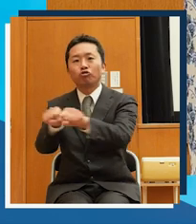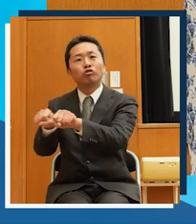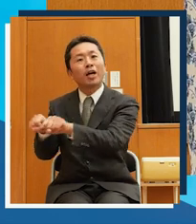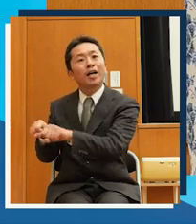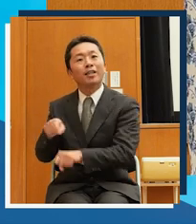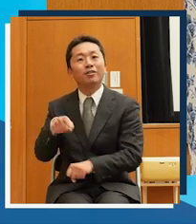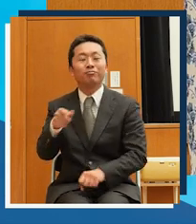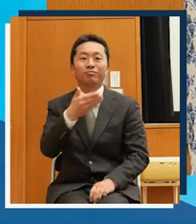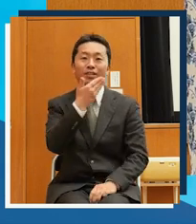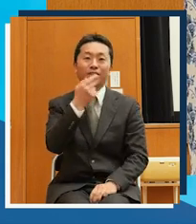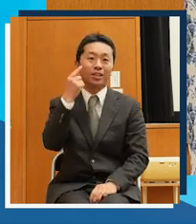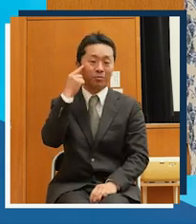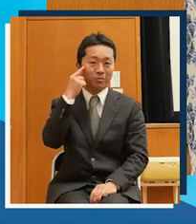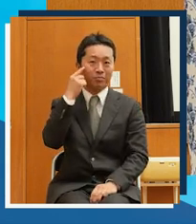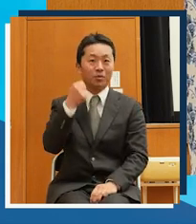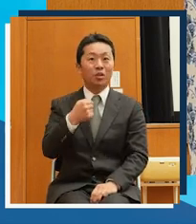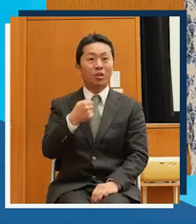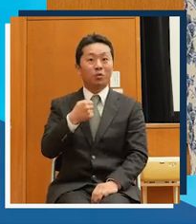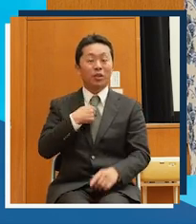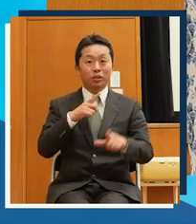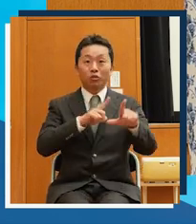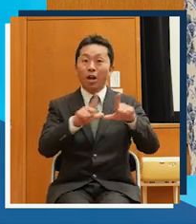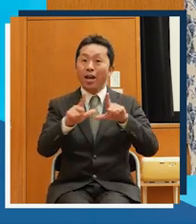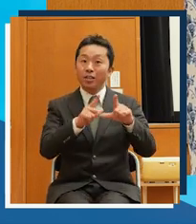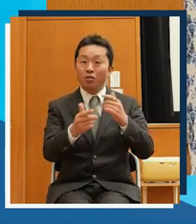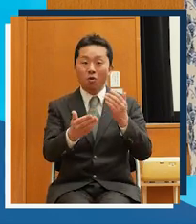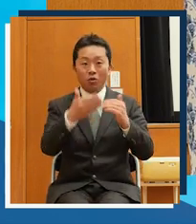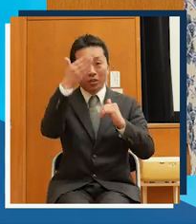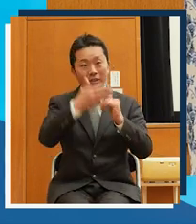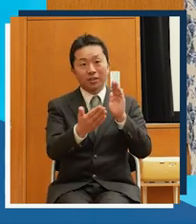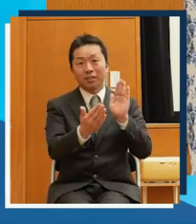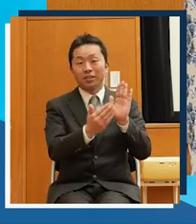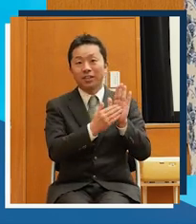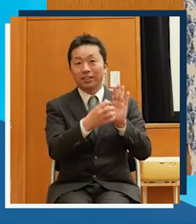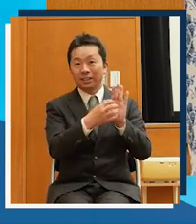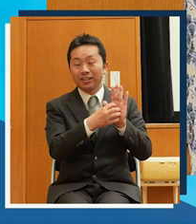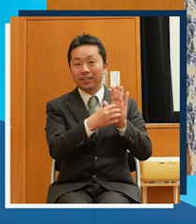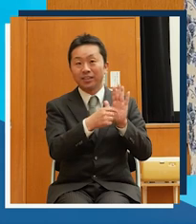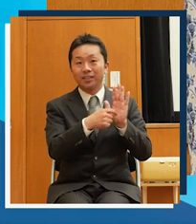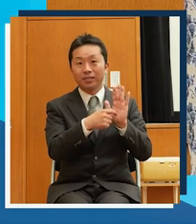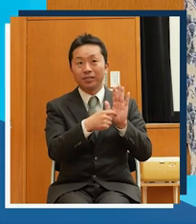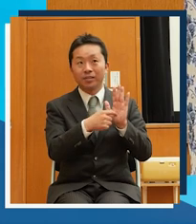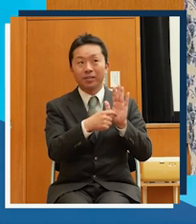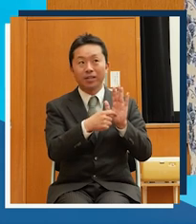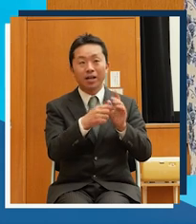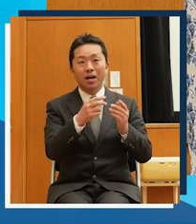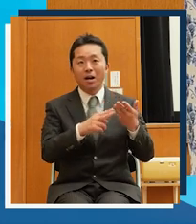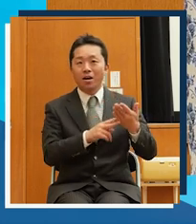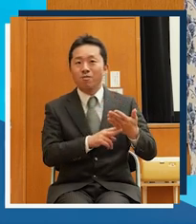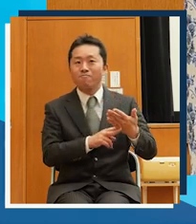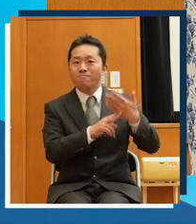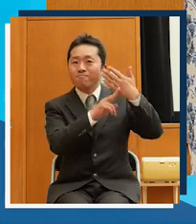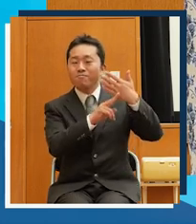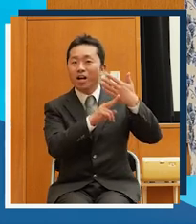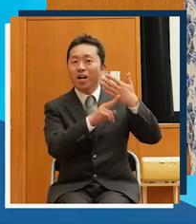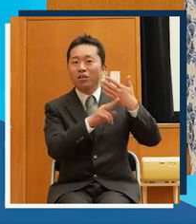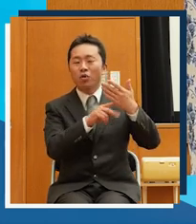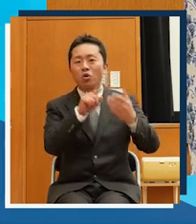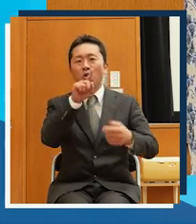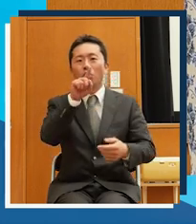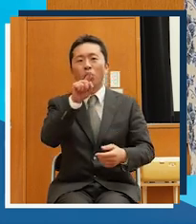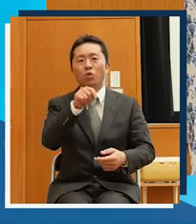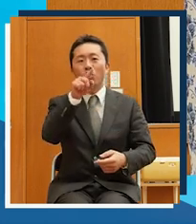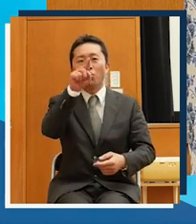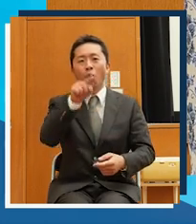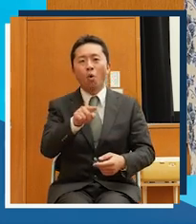たり私のLINEのアイコントップ画がノーはぬ宝っていうのを持ってるプラカードなんですけどそういうのを